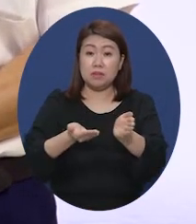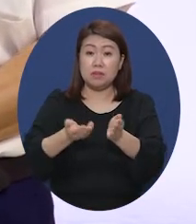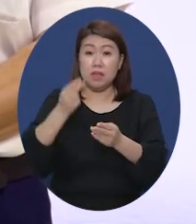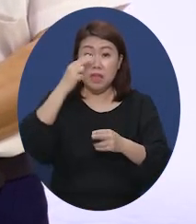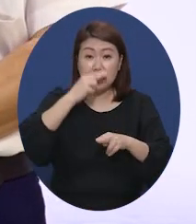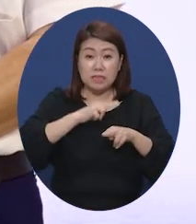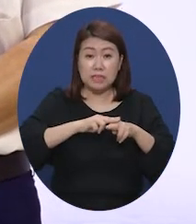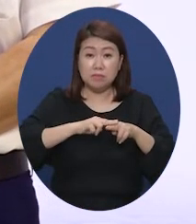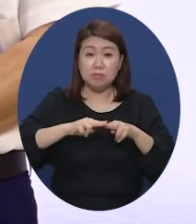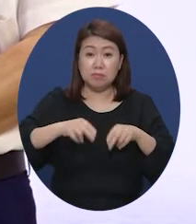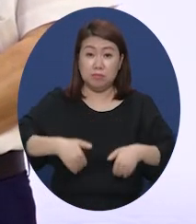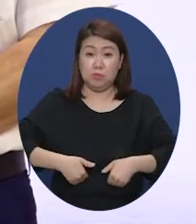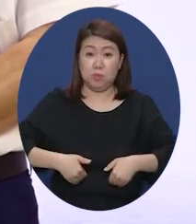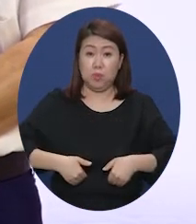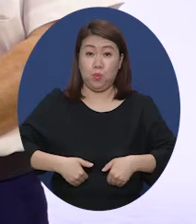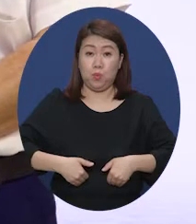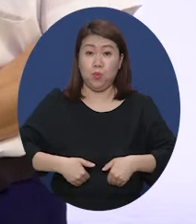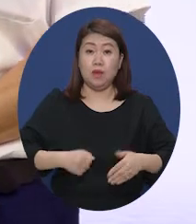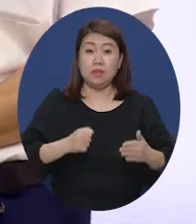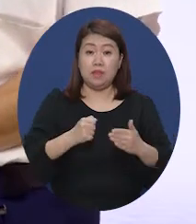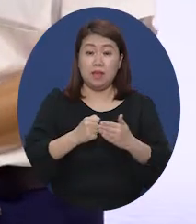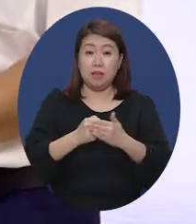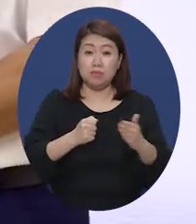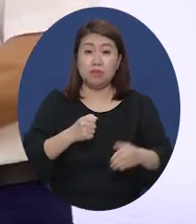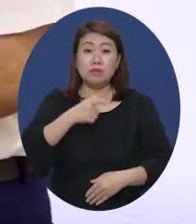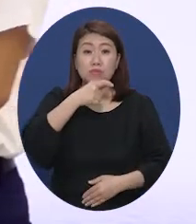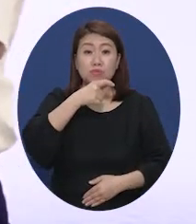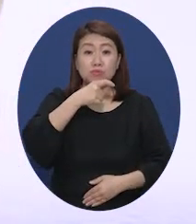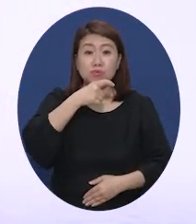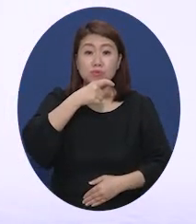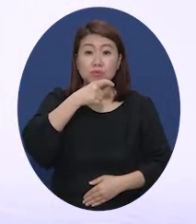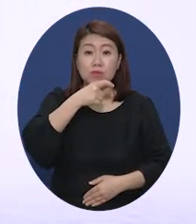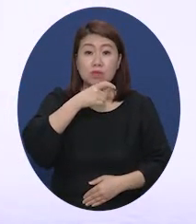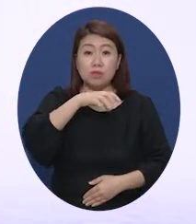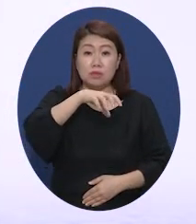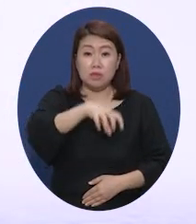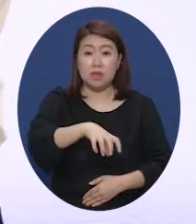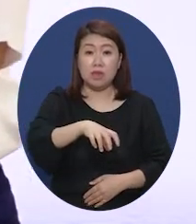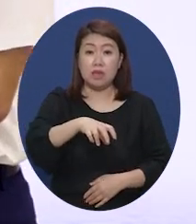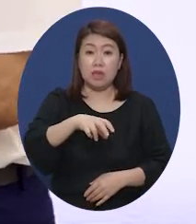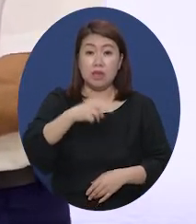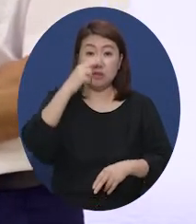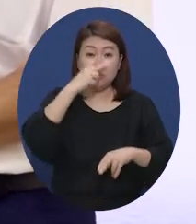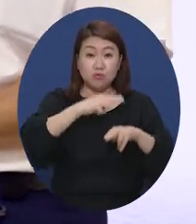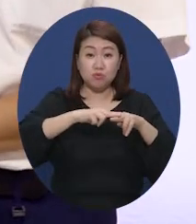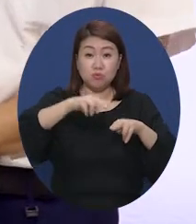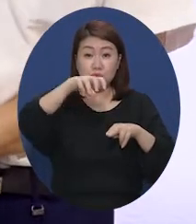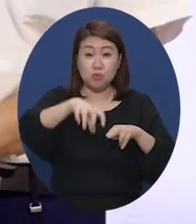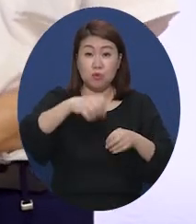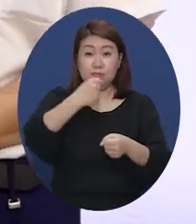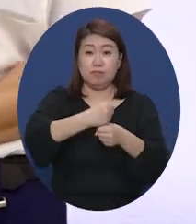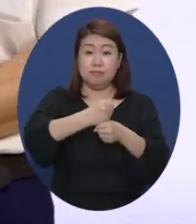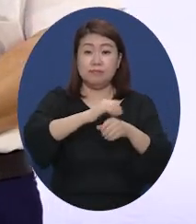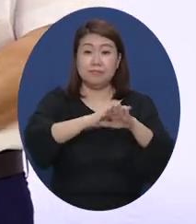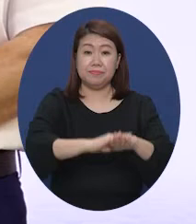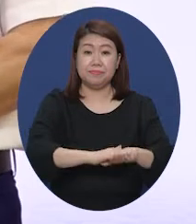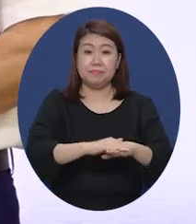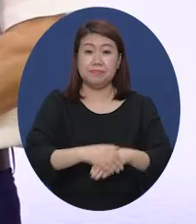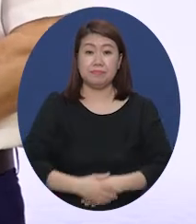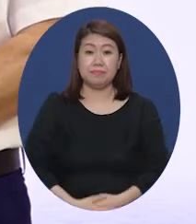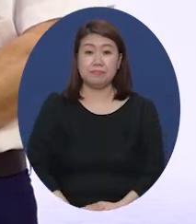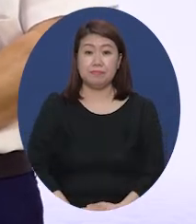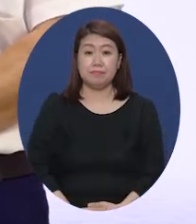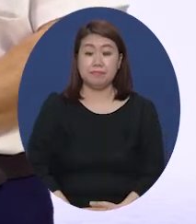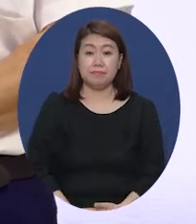그죠? 기름이 떨어지면 배가 표류할 수 있잖아요. 그러다 보니까 물 위에다가 주유소가 설치되어 있는 것도